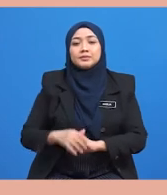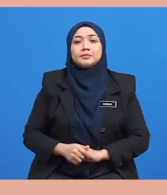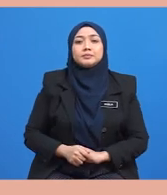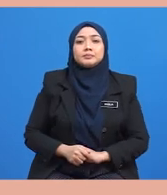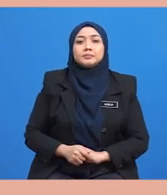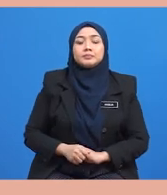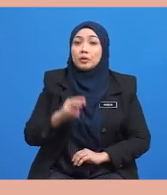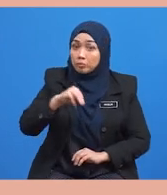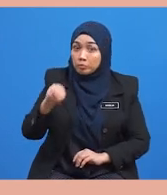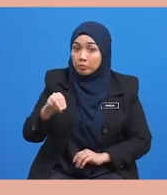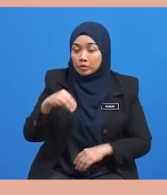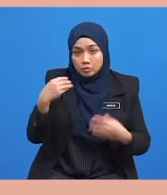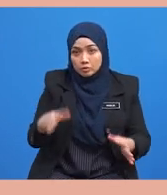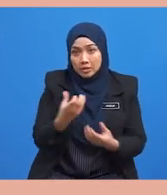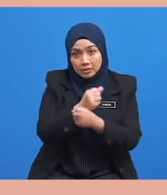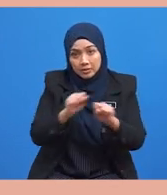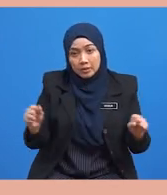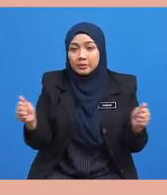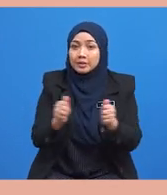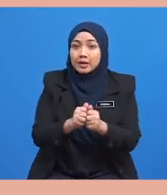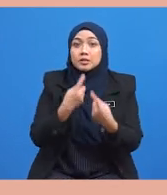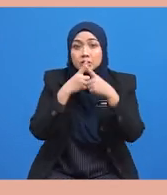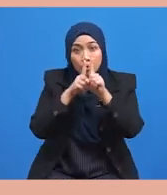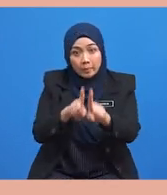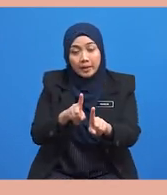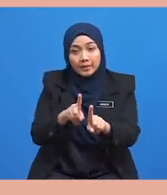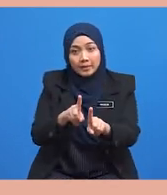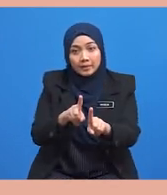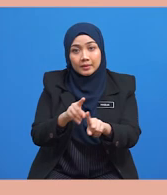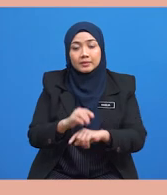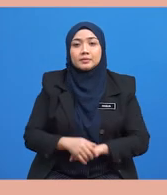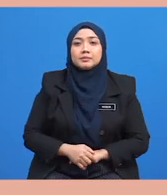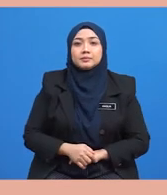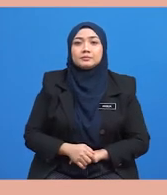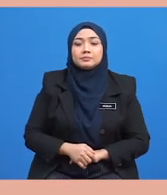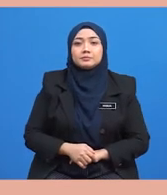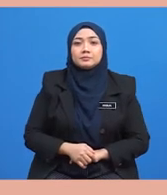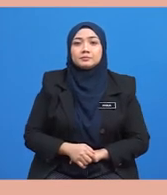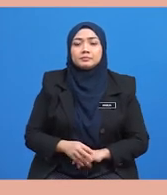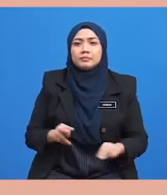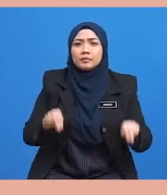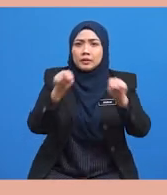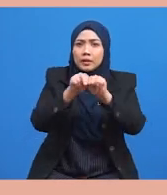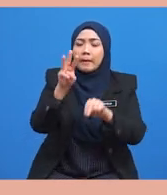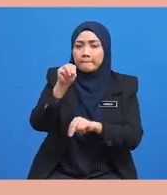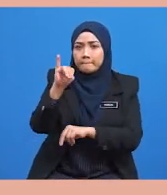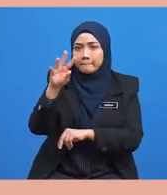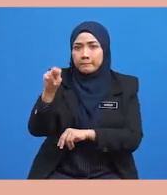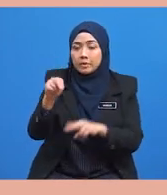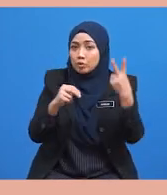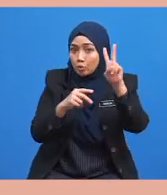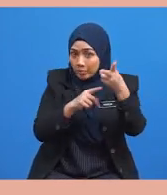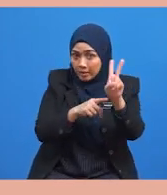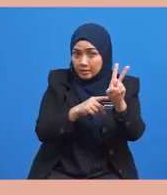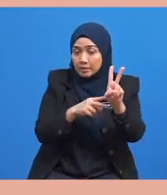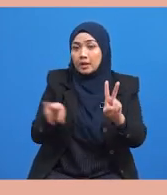Adakah murid-murid telah bersedia dengan jawapan murid-murid daripada paparan? Nilai min ialah 12, manakala